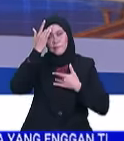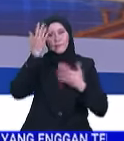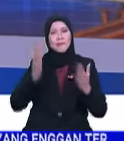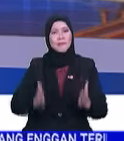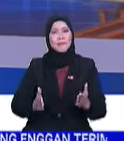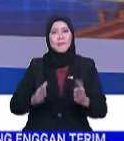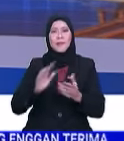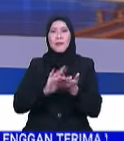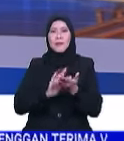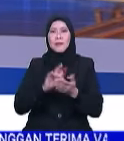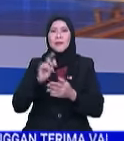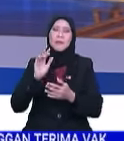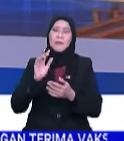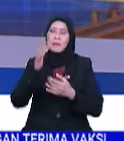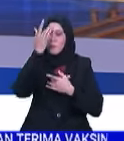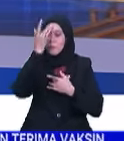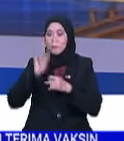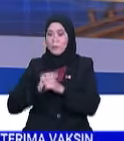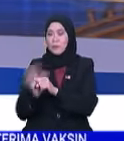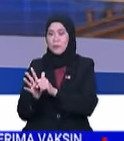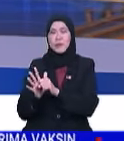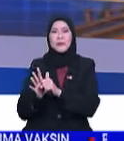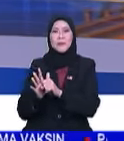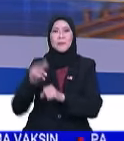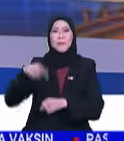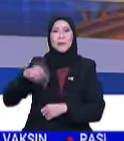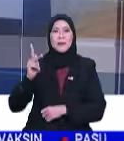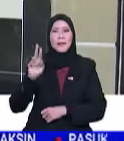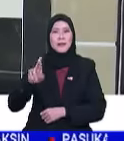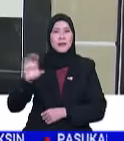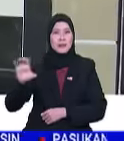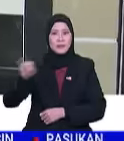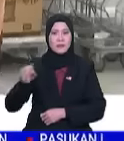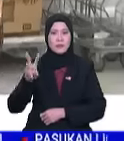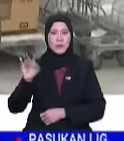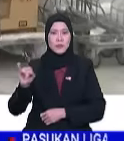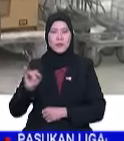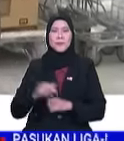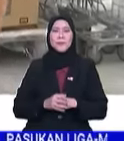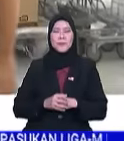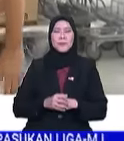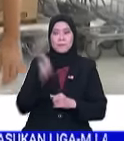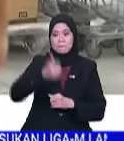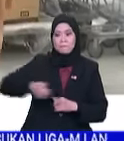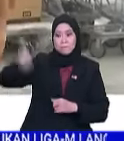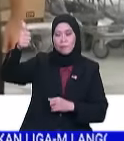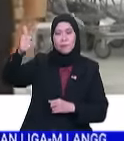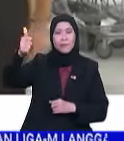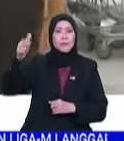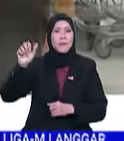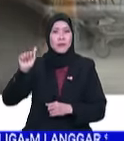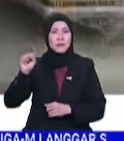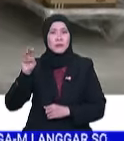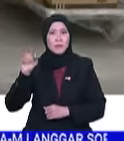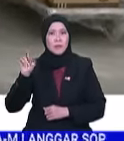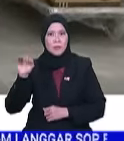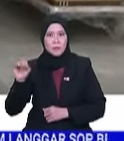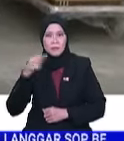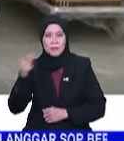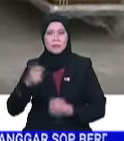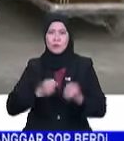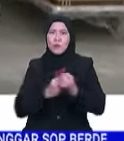rawatan COVID-19 PKRC Jawi. Pengarah Kesihatan Pulau Pinang, Dato' Asmayani Khalib berkata,